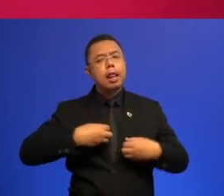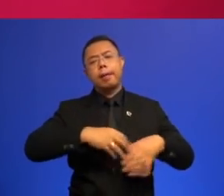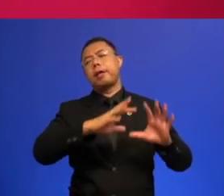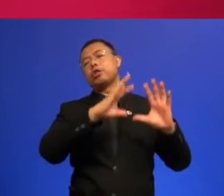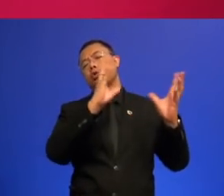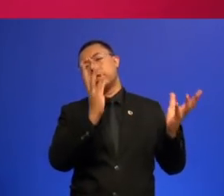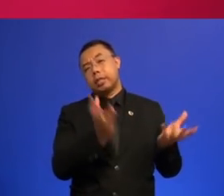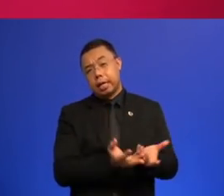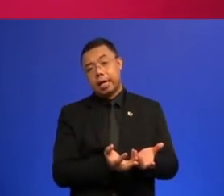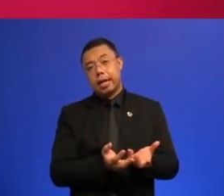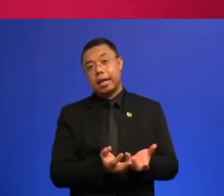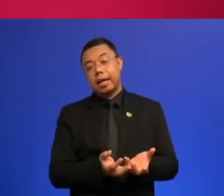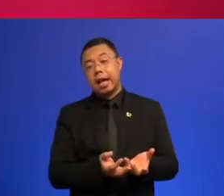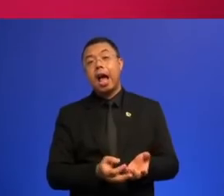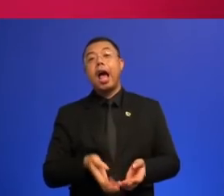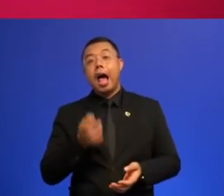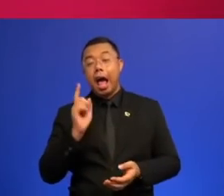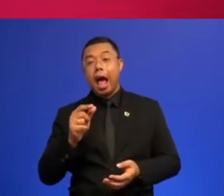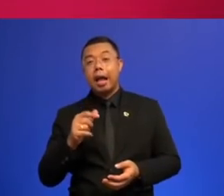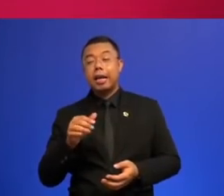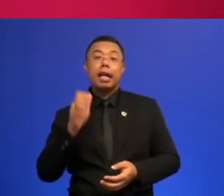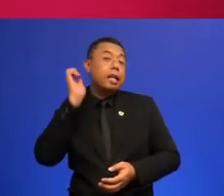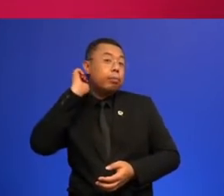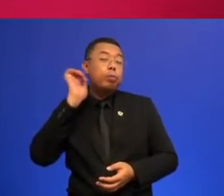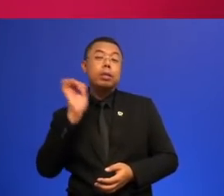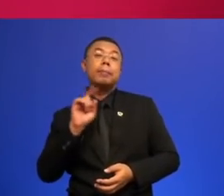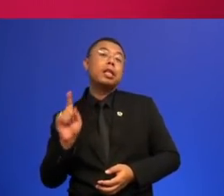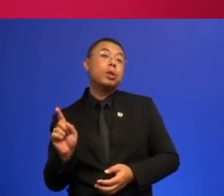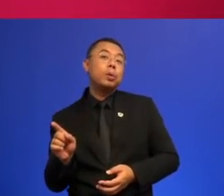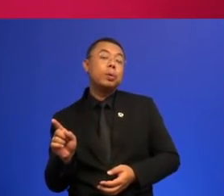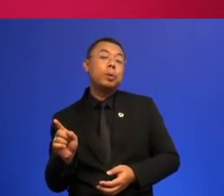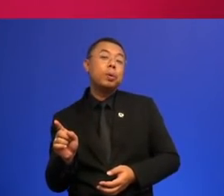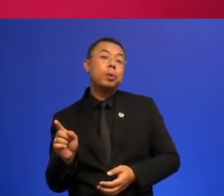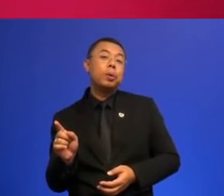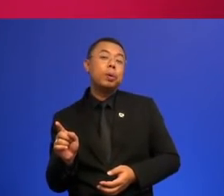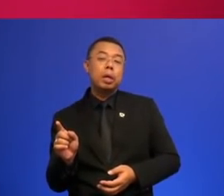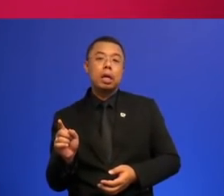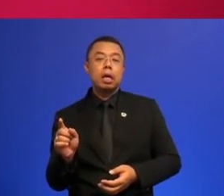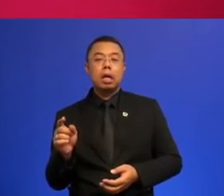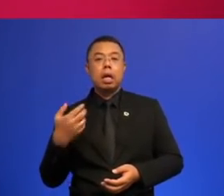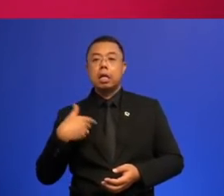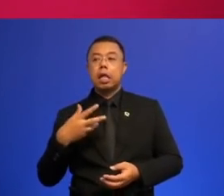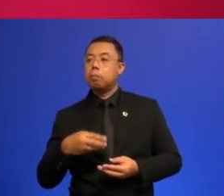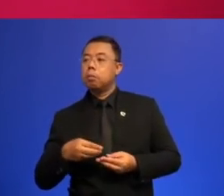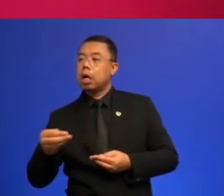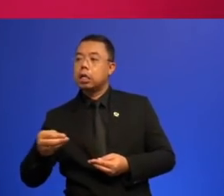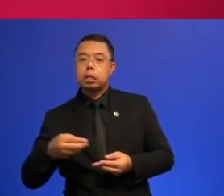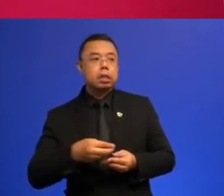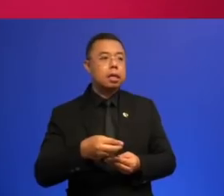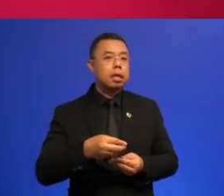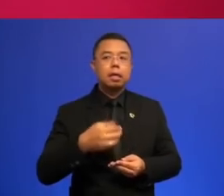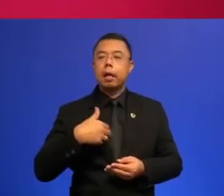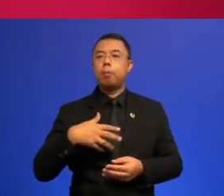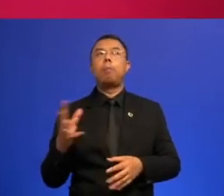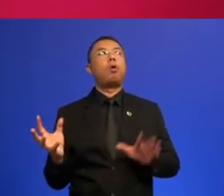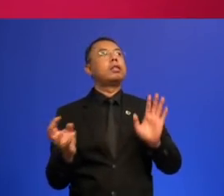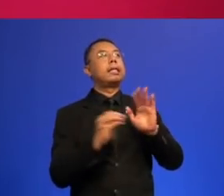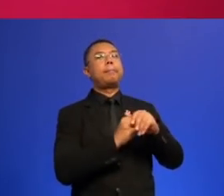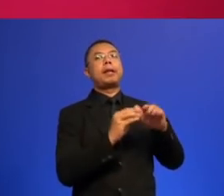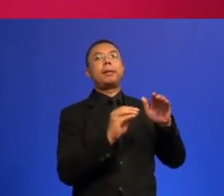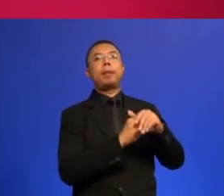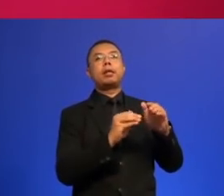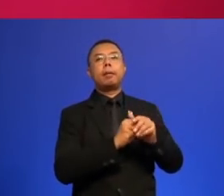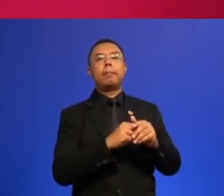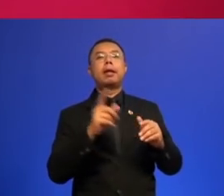melepaskan dunia. Dan ada kecenderungan ibu-ibu seperti itu. Dia gak rela kasih orang lebih senang ditaruh